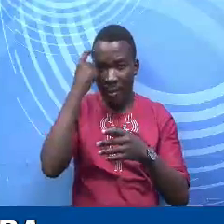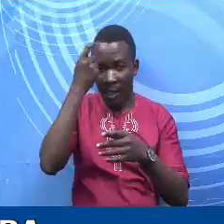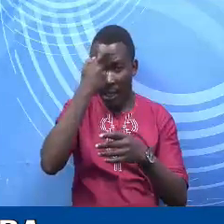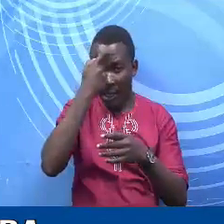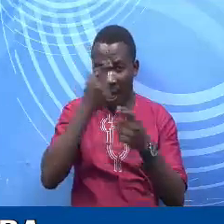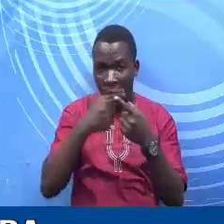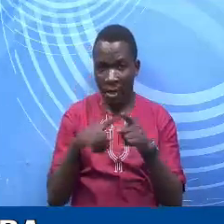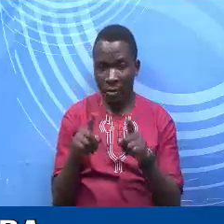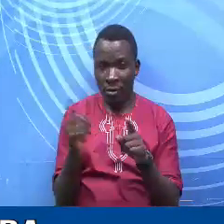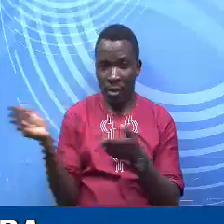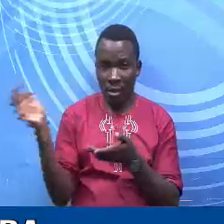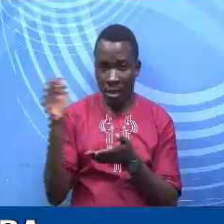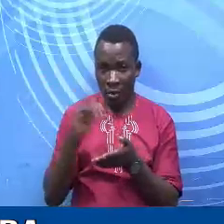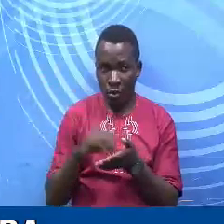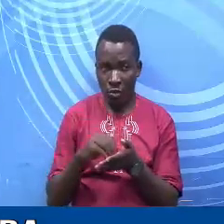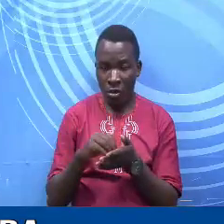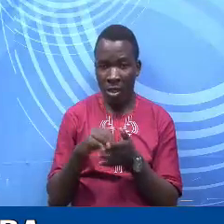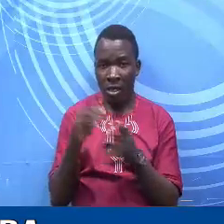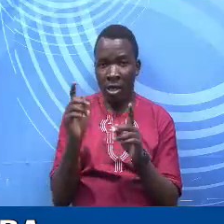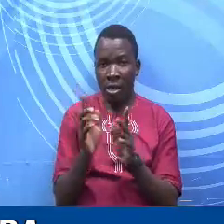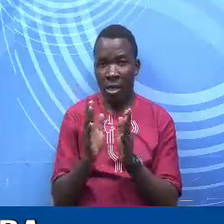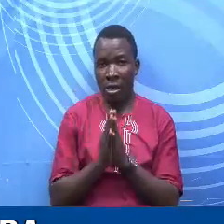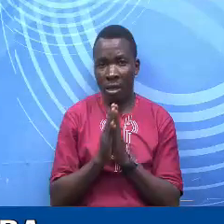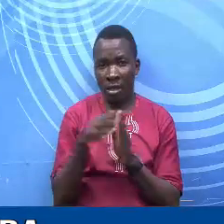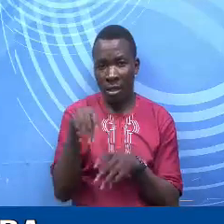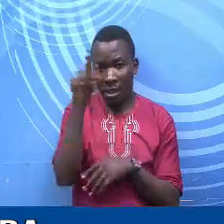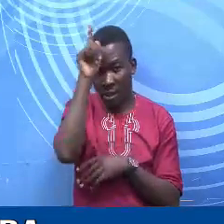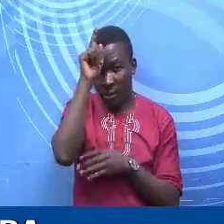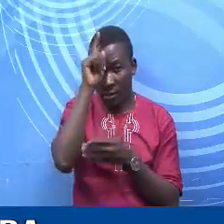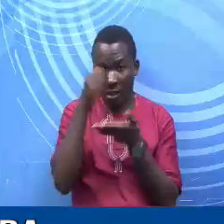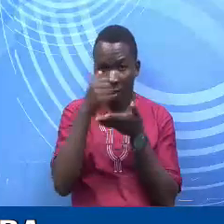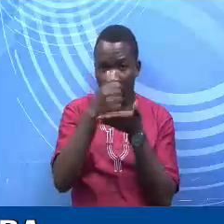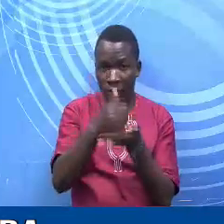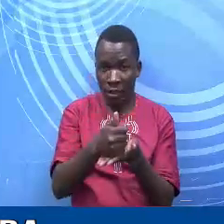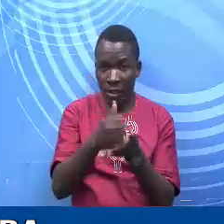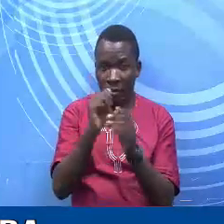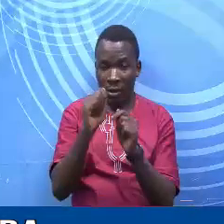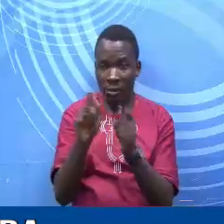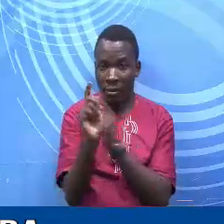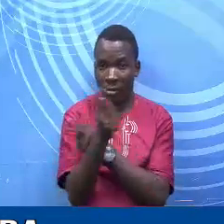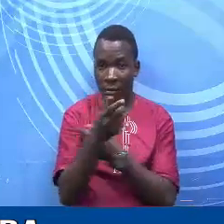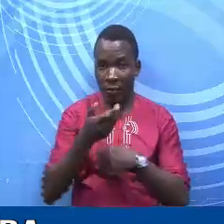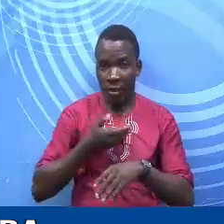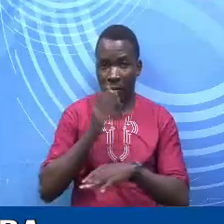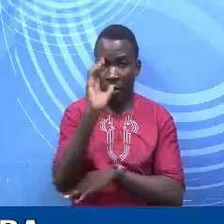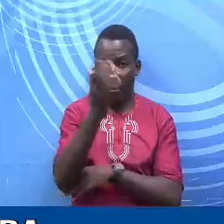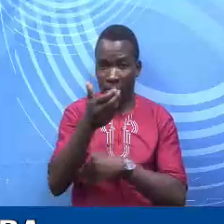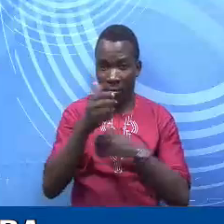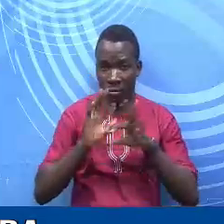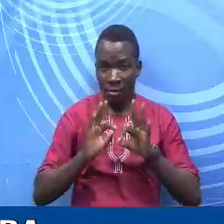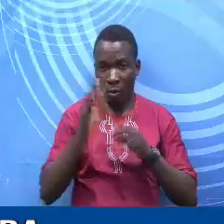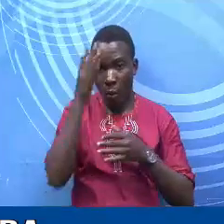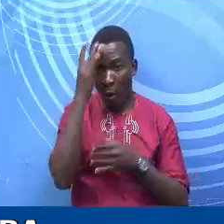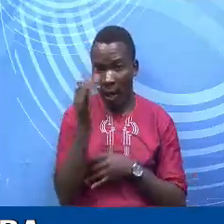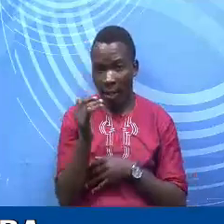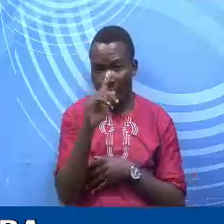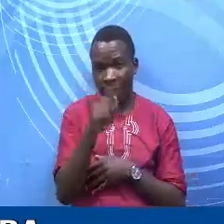ariko nanone n'abaturage nabo turi kubafasha kugira ngo bavugurure bagira amashyamba kubera iki kubera